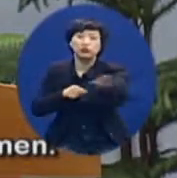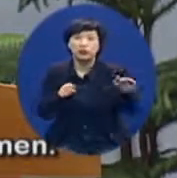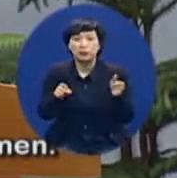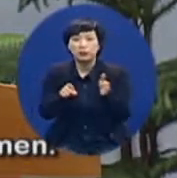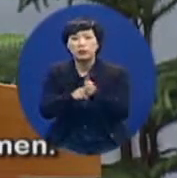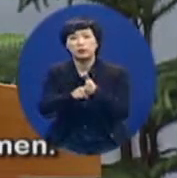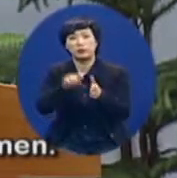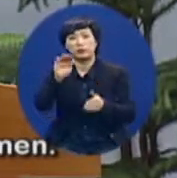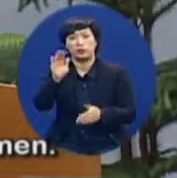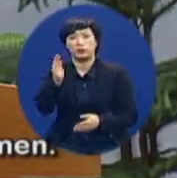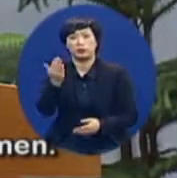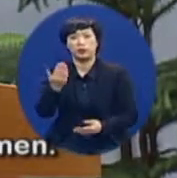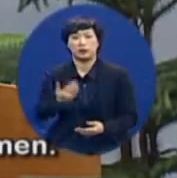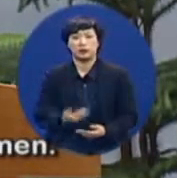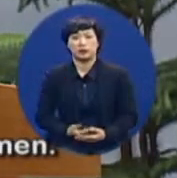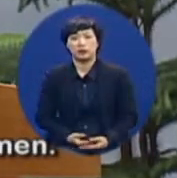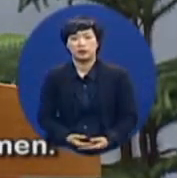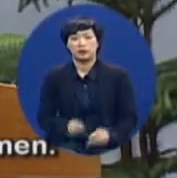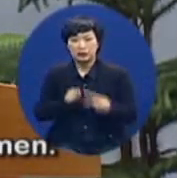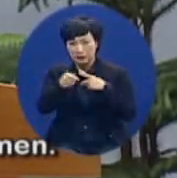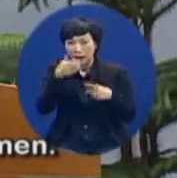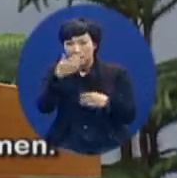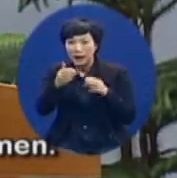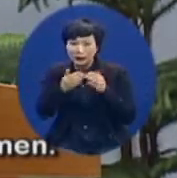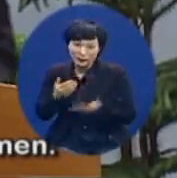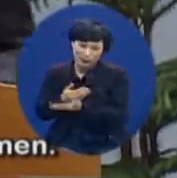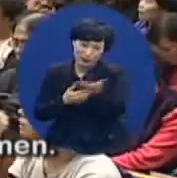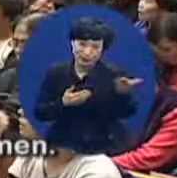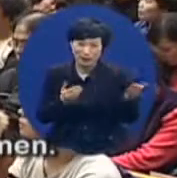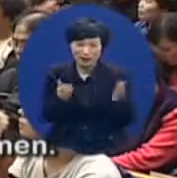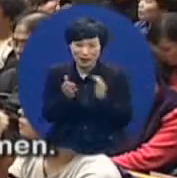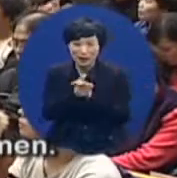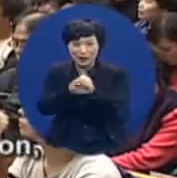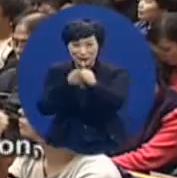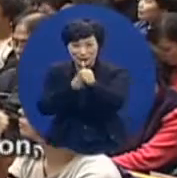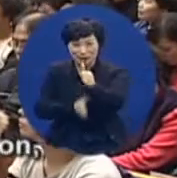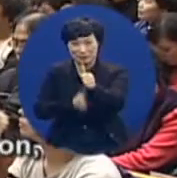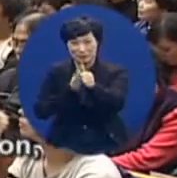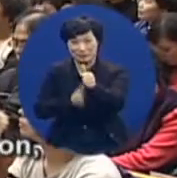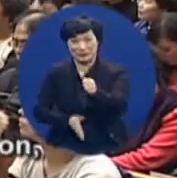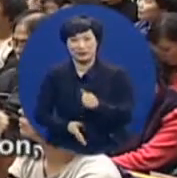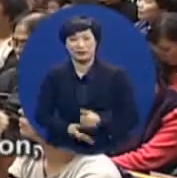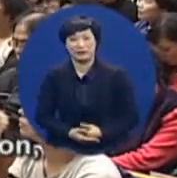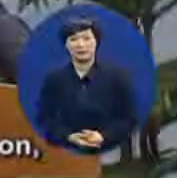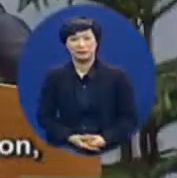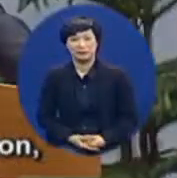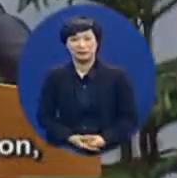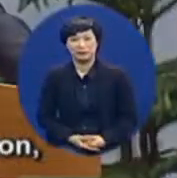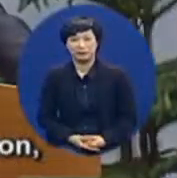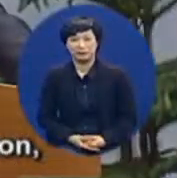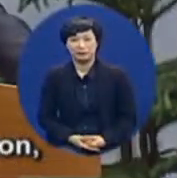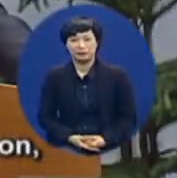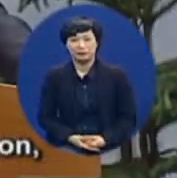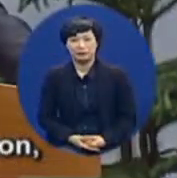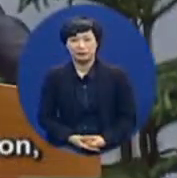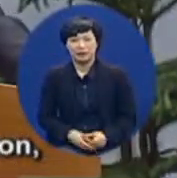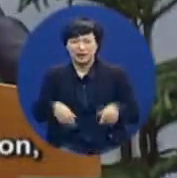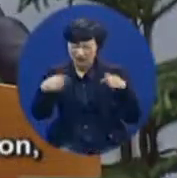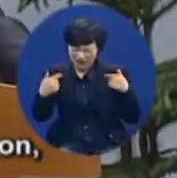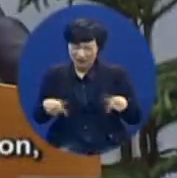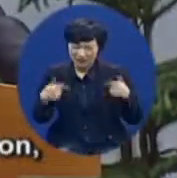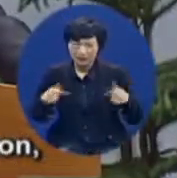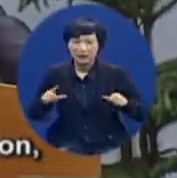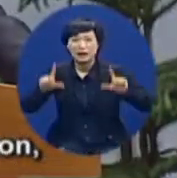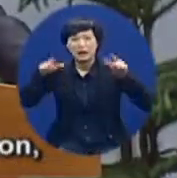믿음입니다 아멘 이해 되시면 아멘 합시다 아멘 예 매해마다